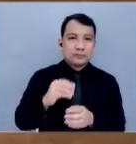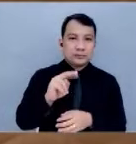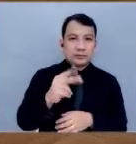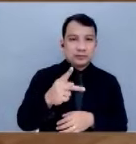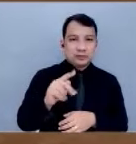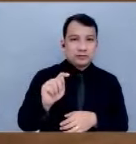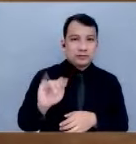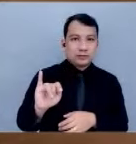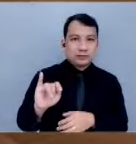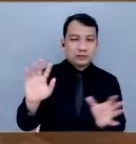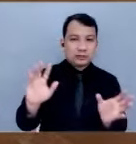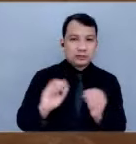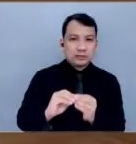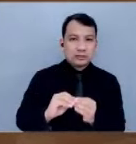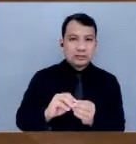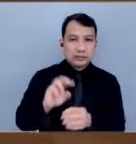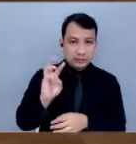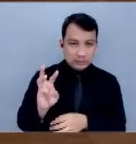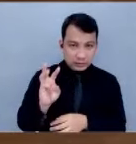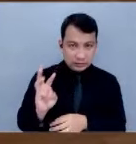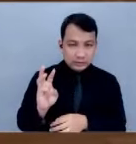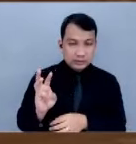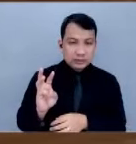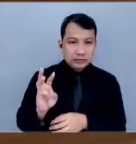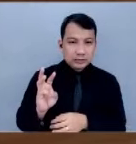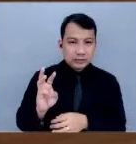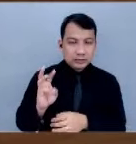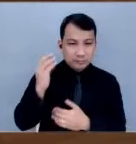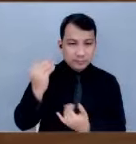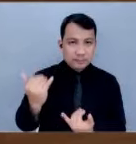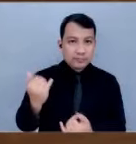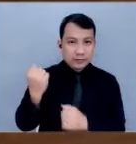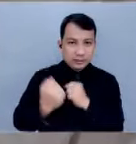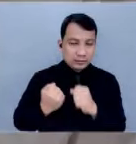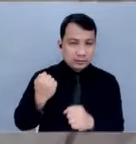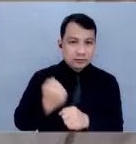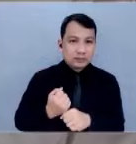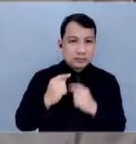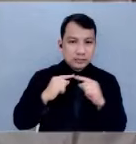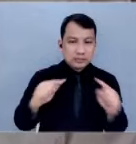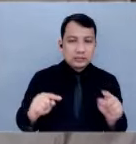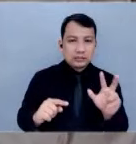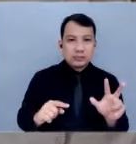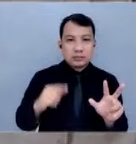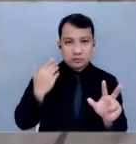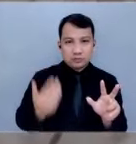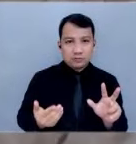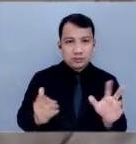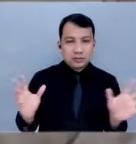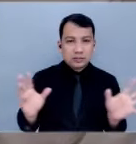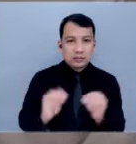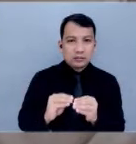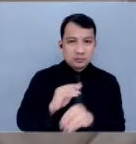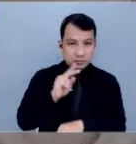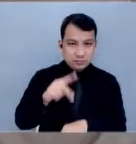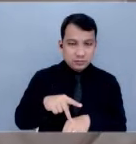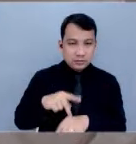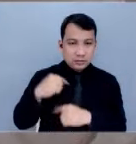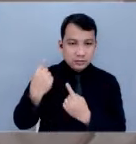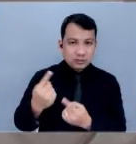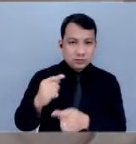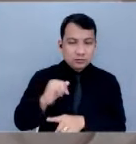sa halos 60 ang kaso ng leptospirosis ngayong taon, kung saan 3 ang namatay. Sa buong Pilipinas, mula January 1